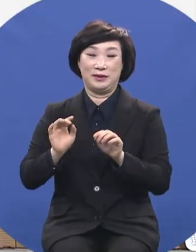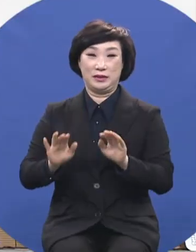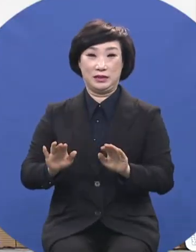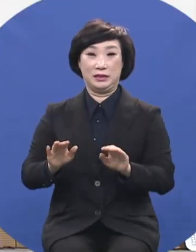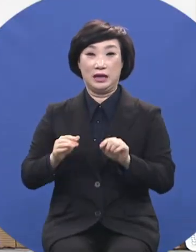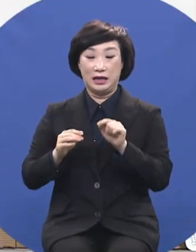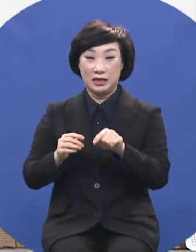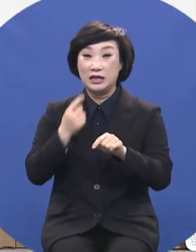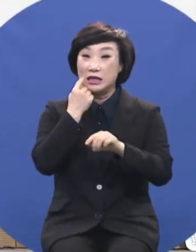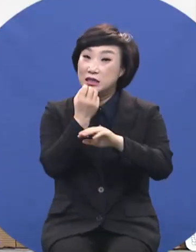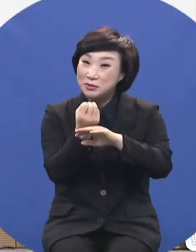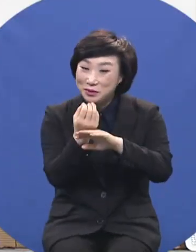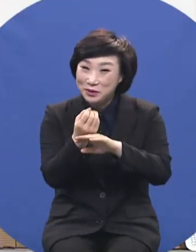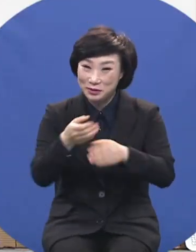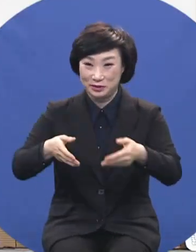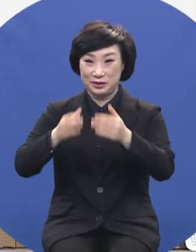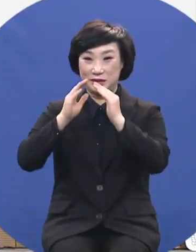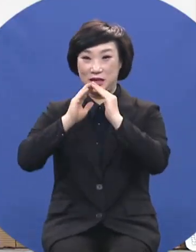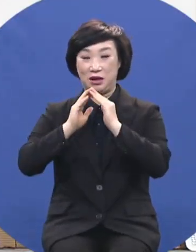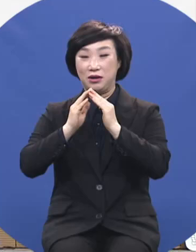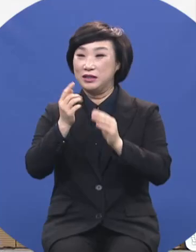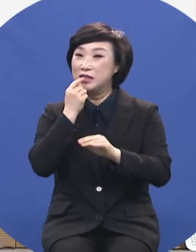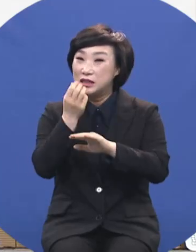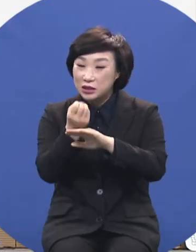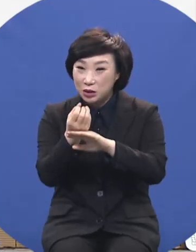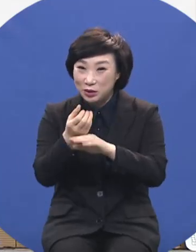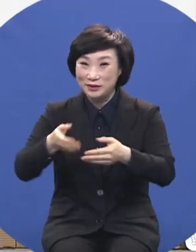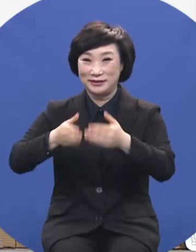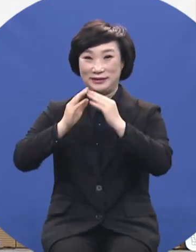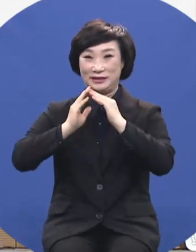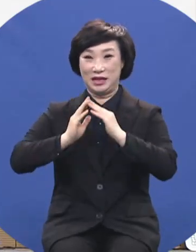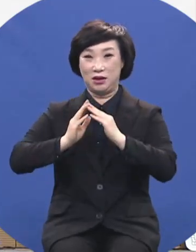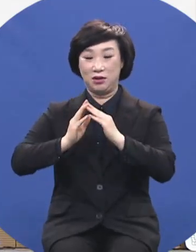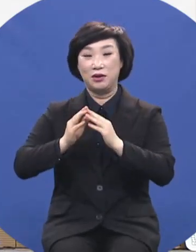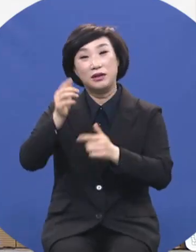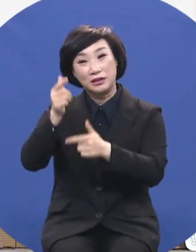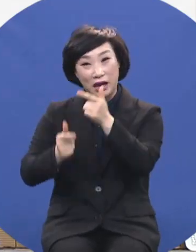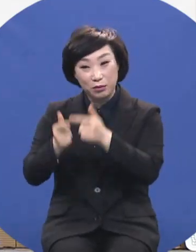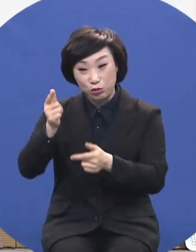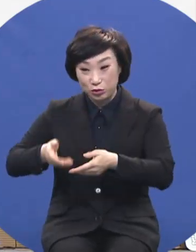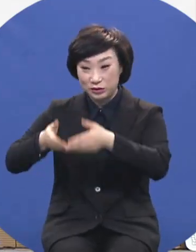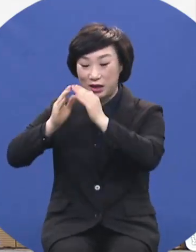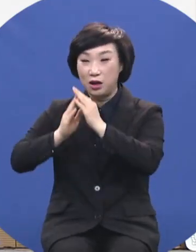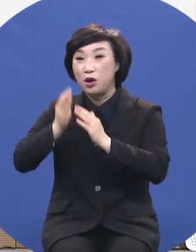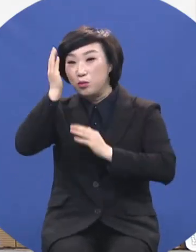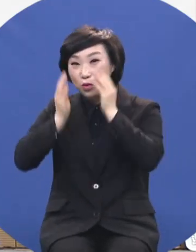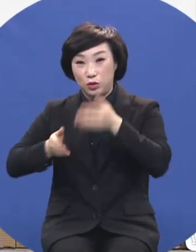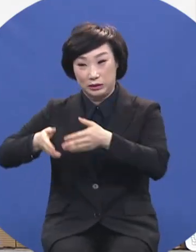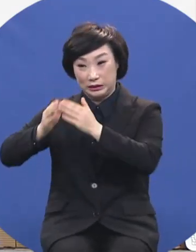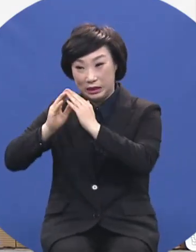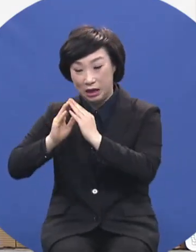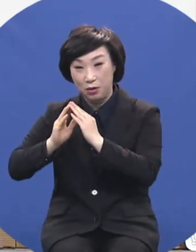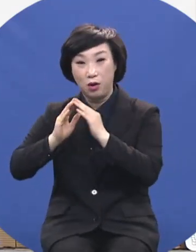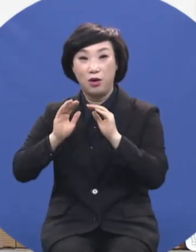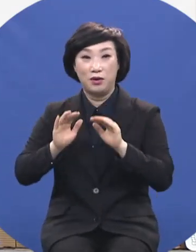근데 금으로도 짓고 은으로도 짓고 나무로도 짓고 풀로도